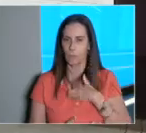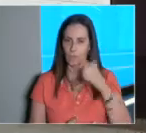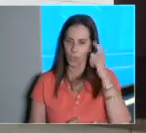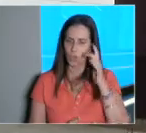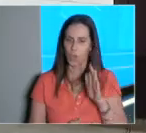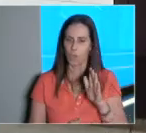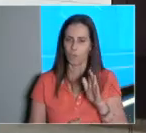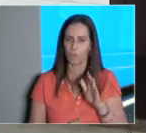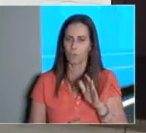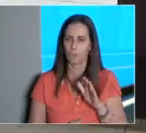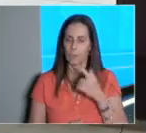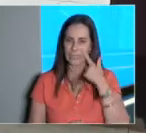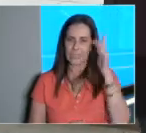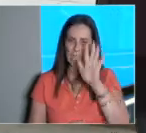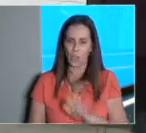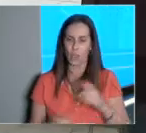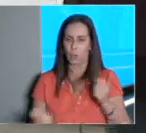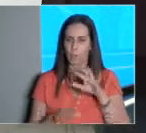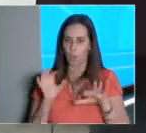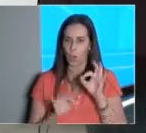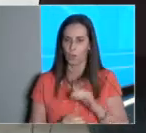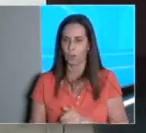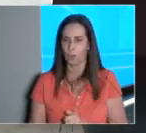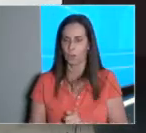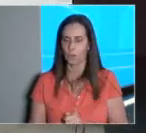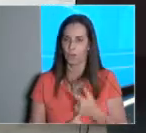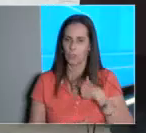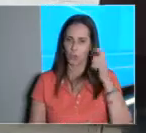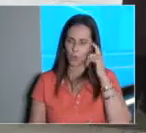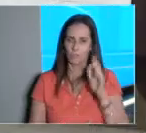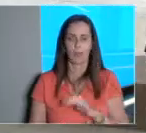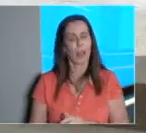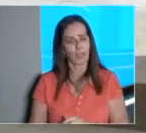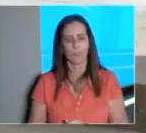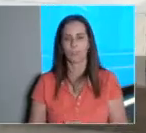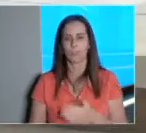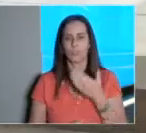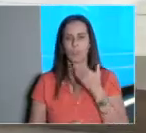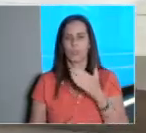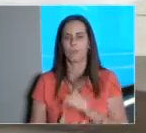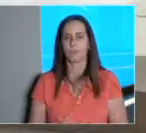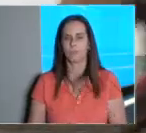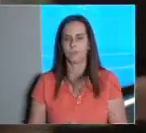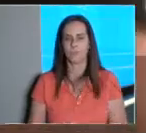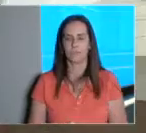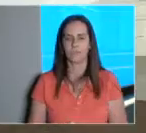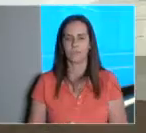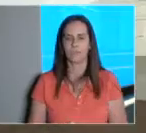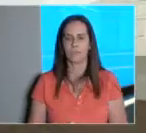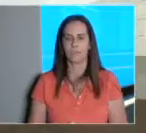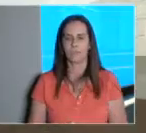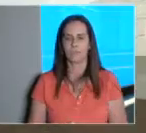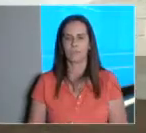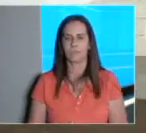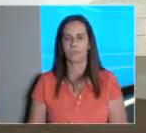אחשוב. תראי, בטלפון תראי סרטונים, תעמולת בחירות, כאלה. כן, אני אחשוב, אני אחשוב. על הכיפה, טוב, אנחנו סומכים עלייך, תבחרי טוב. תודה רבה, ונעבור